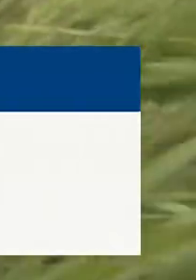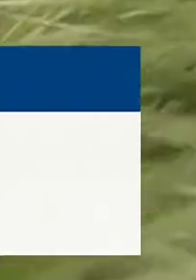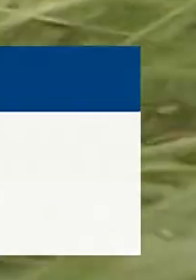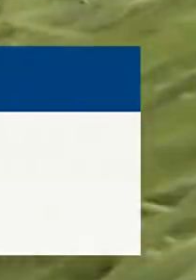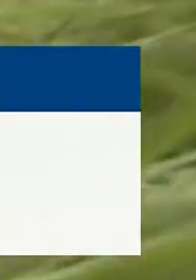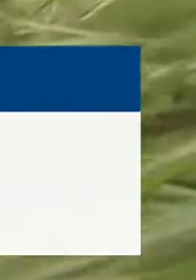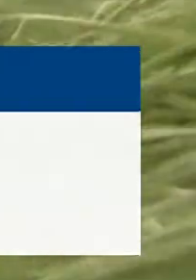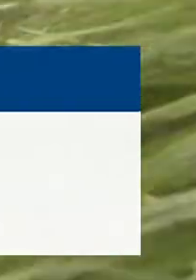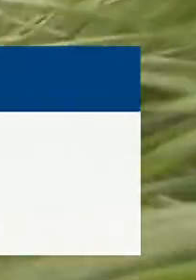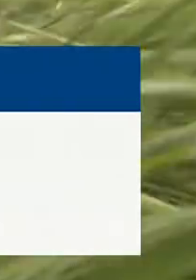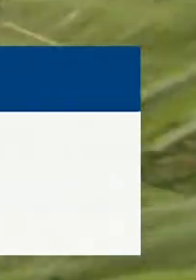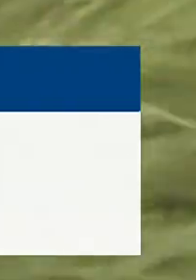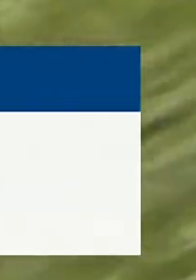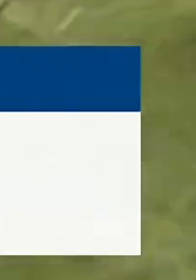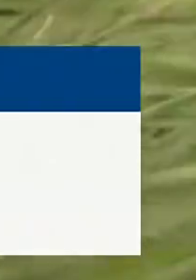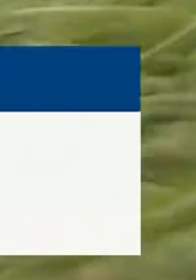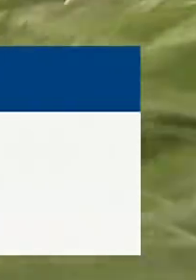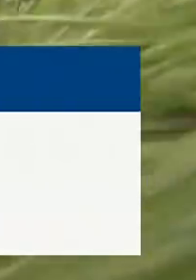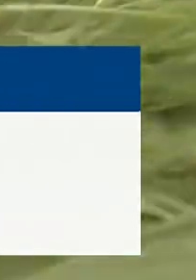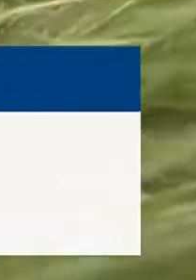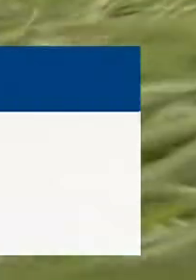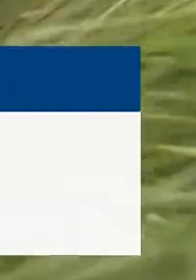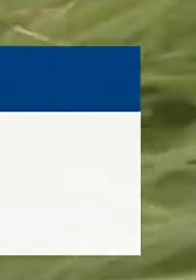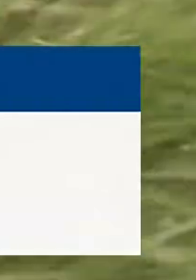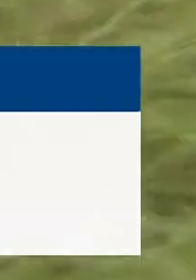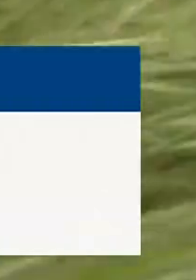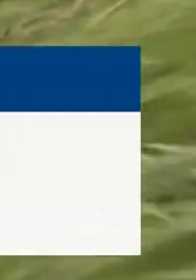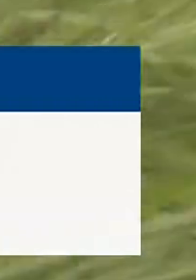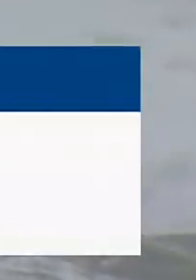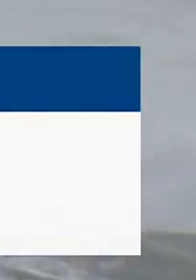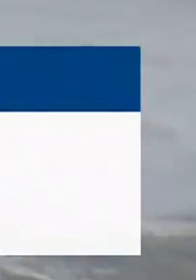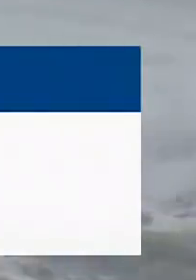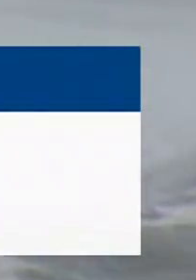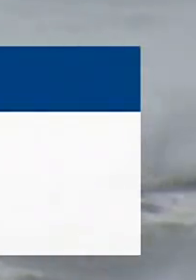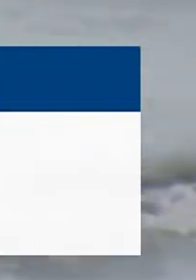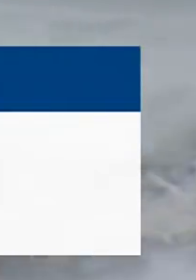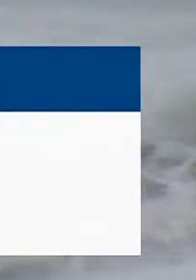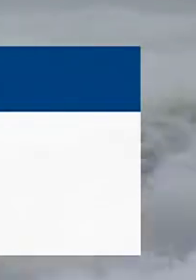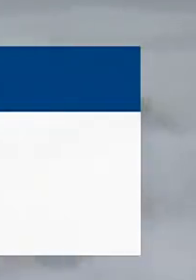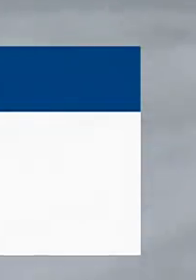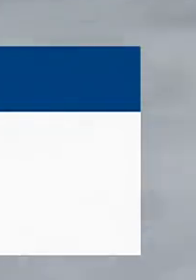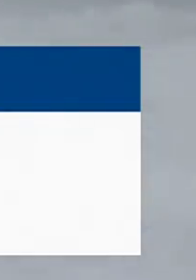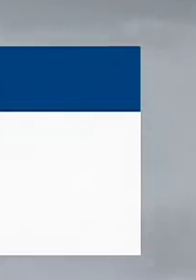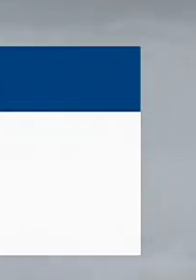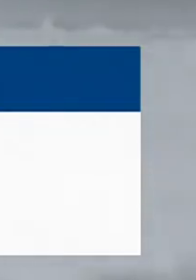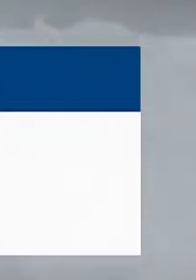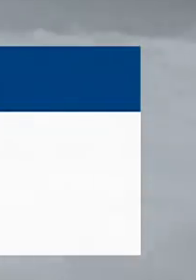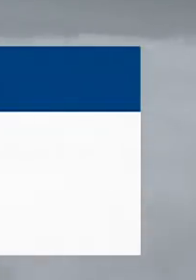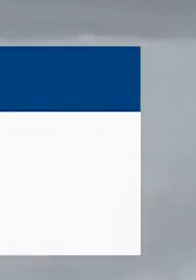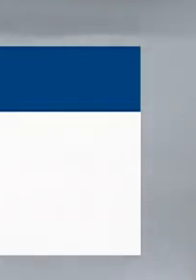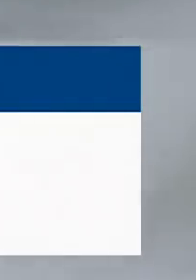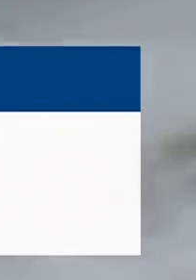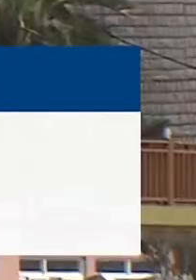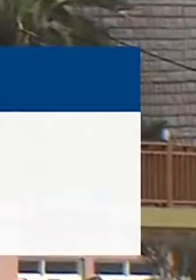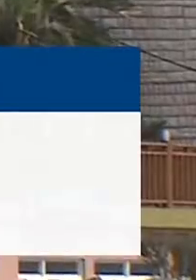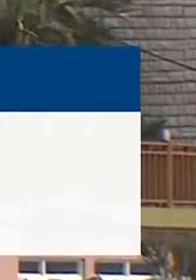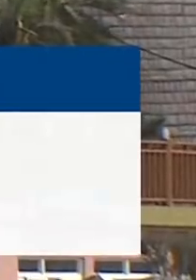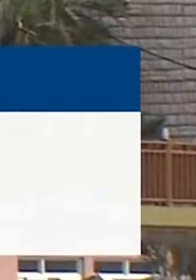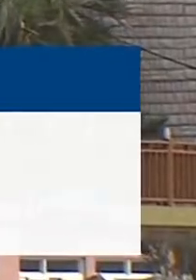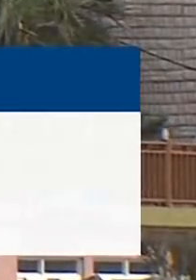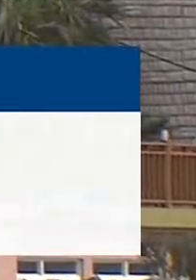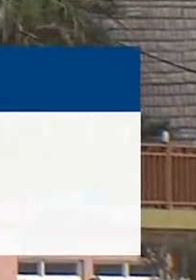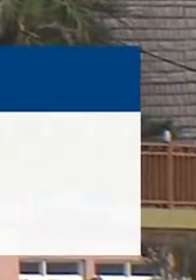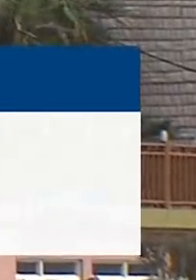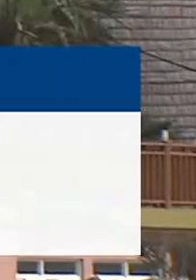어떻게 피해가 날지는 모르겠습니다만은 그렇잖아도 어항이 부진해서 걱정이 태산 같은 데다 뭐